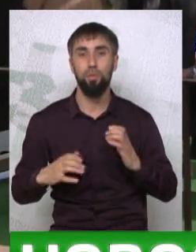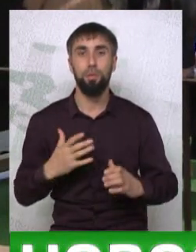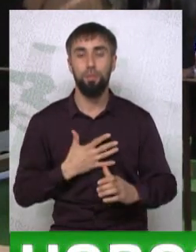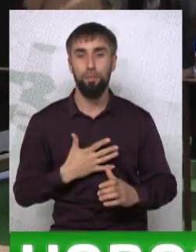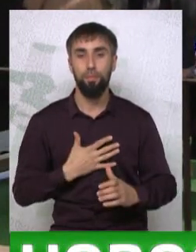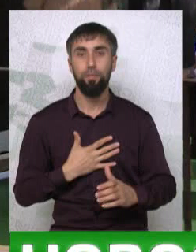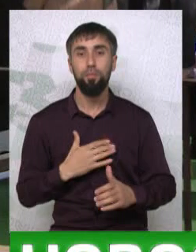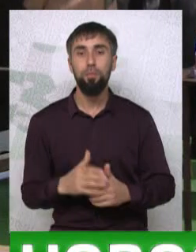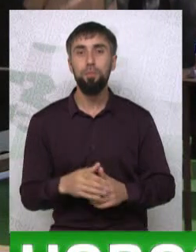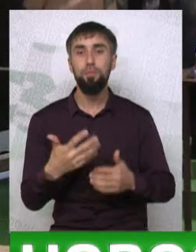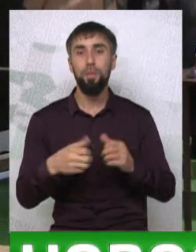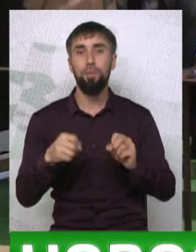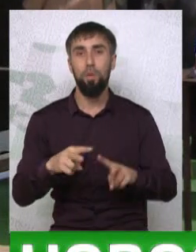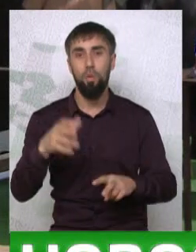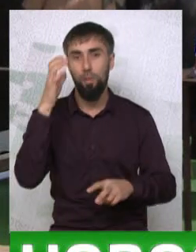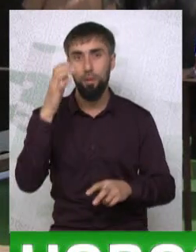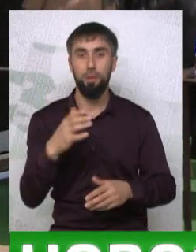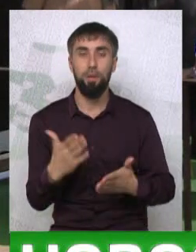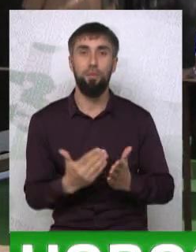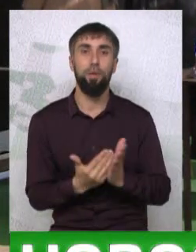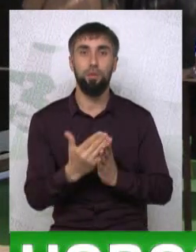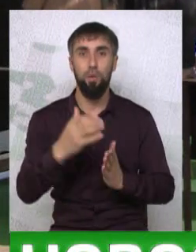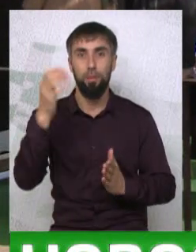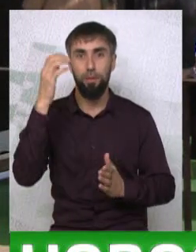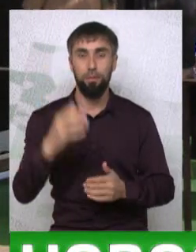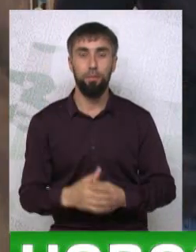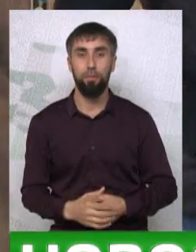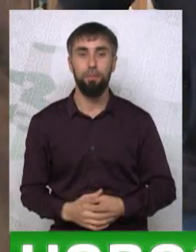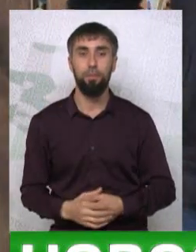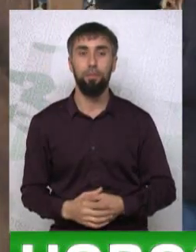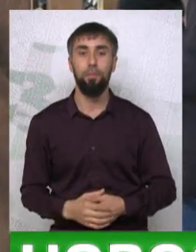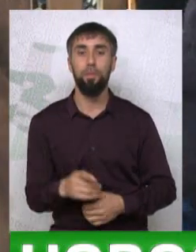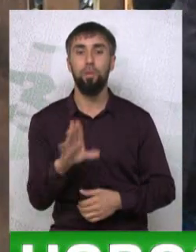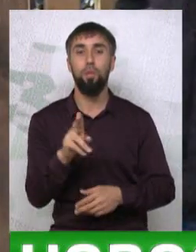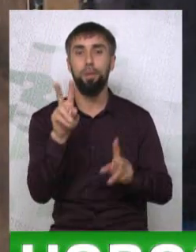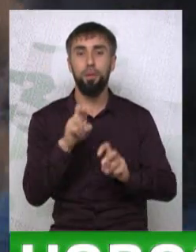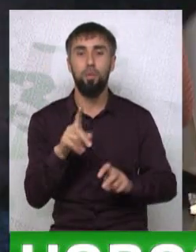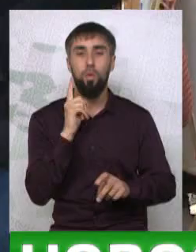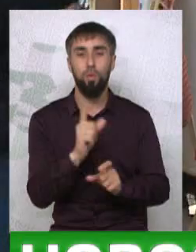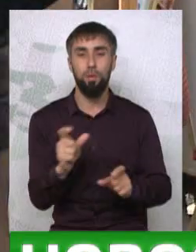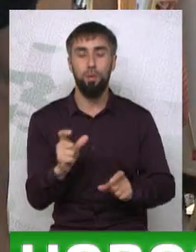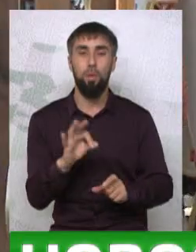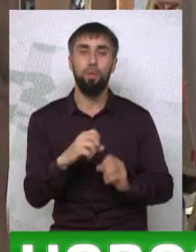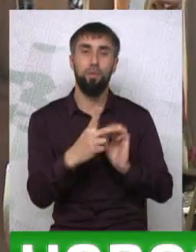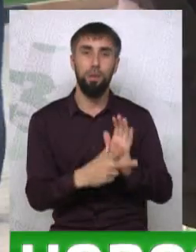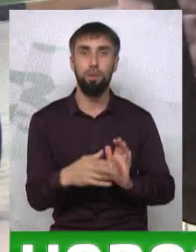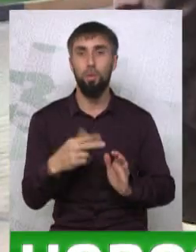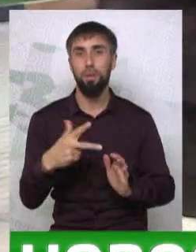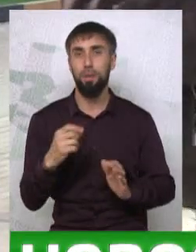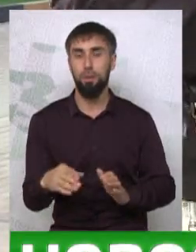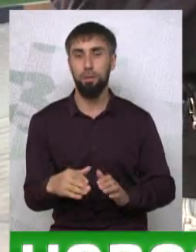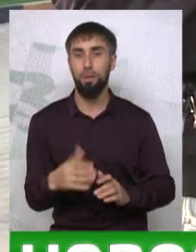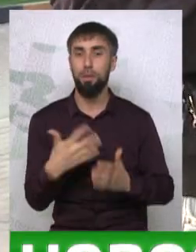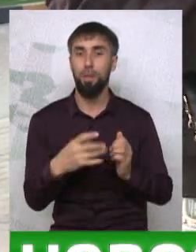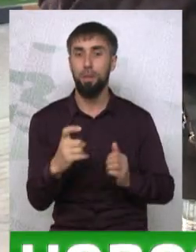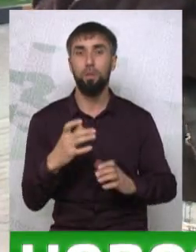наших среднеспециальных образовательных учреждений или высшего образовательного учреждения. Соискатели в основном молодые люди от 18 до 30 лет.